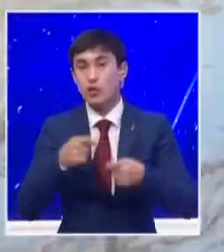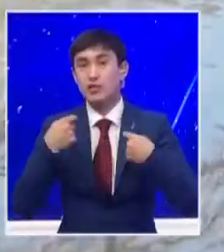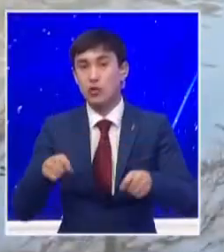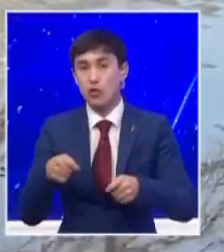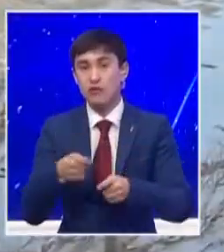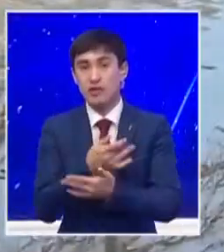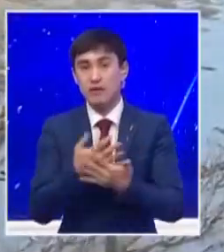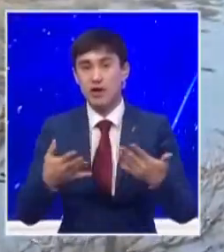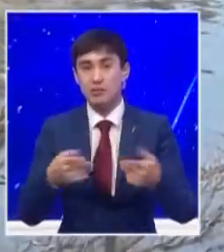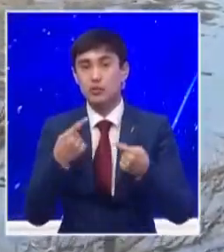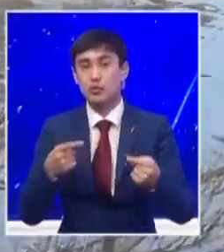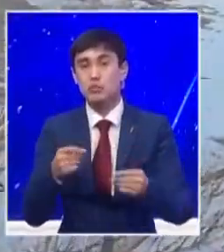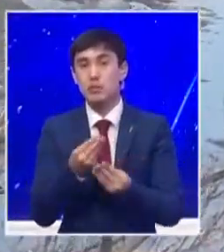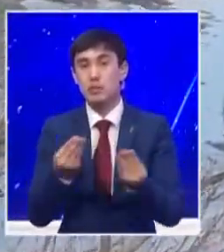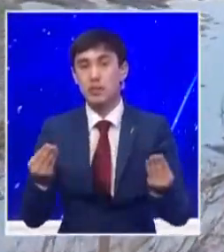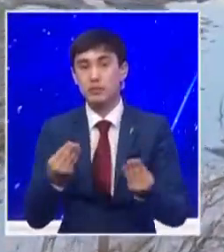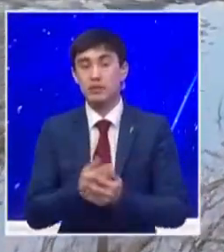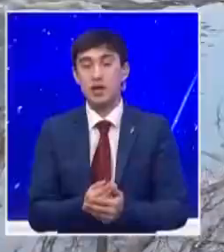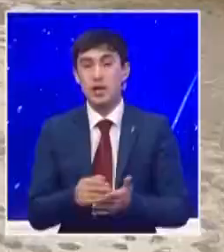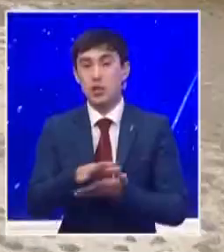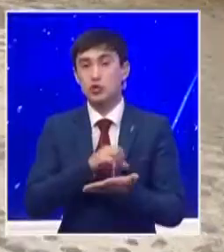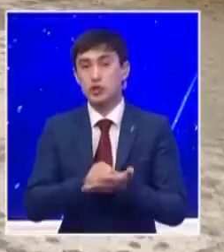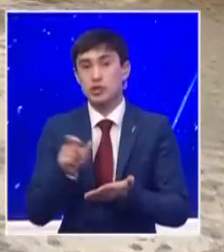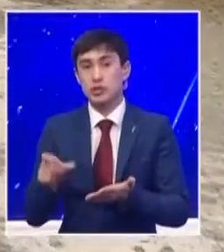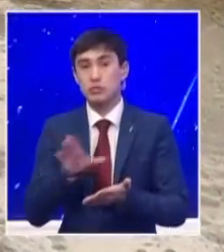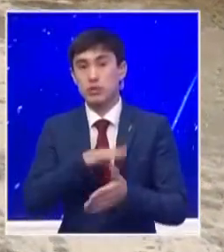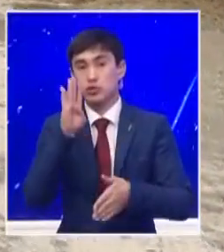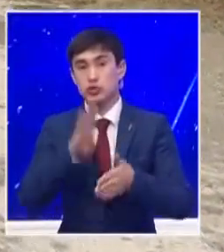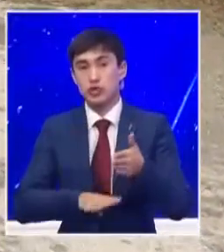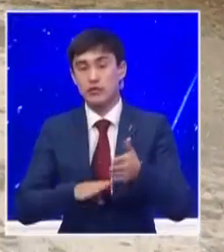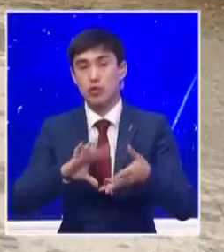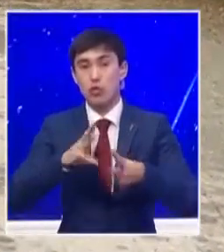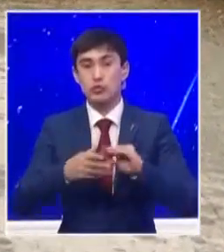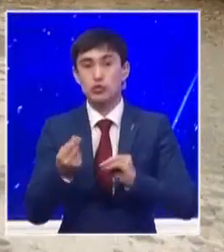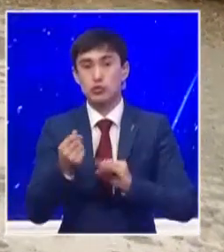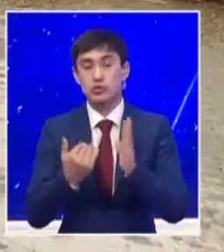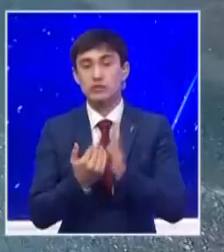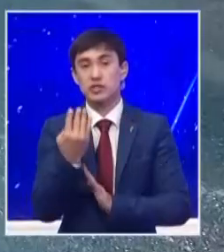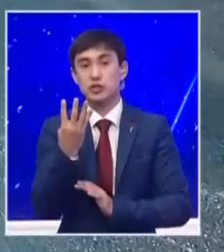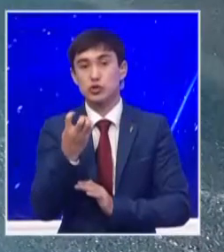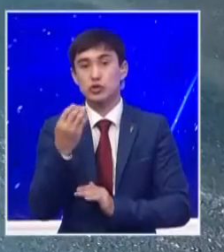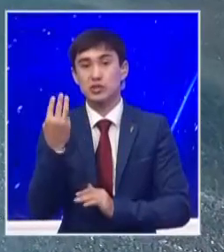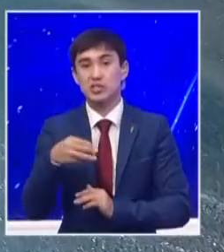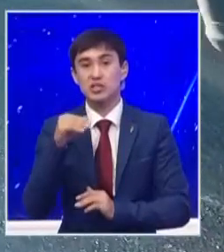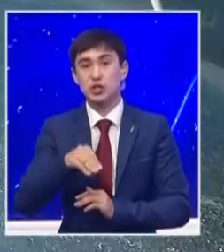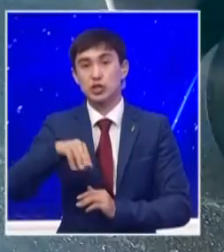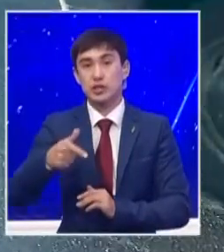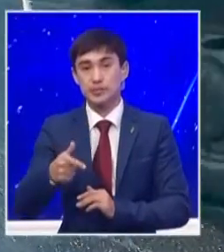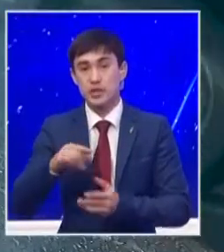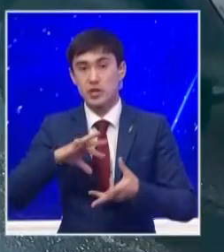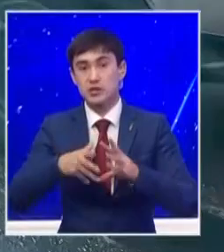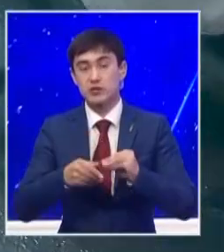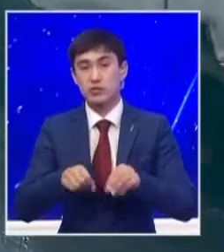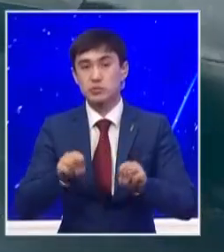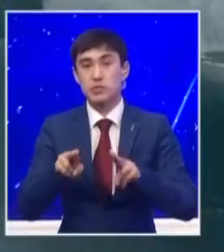торговля товарами или иными предметами на нарушителей был наложен шт на общую сумму свыше 430 сся тенге